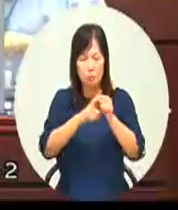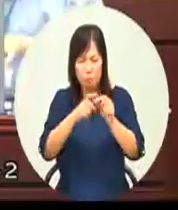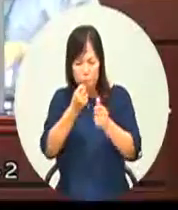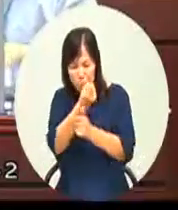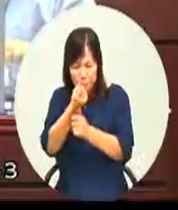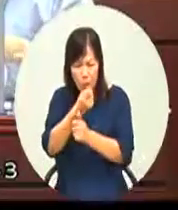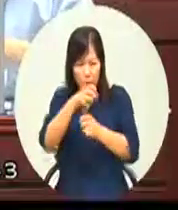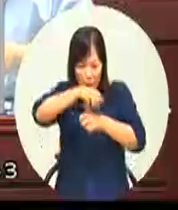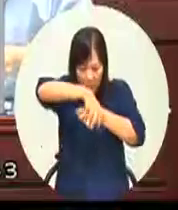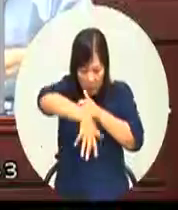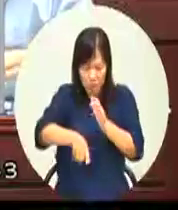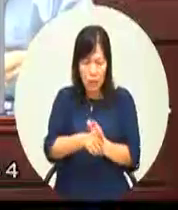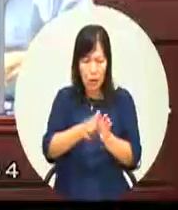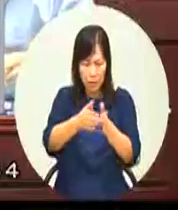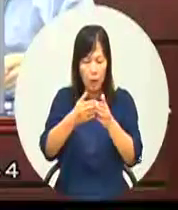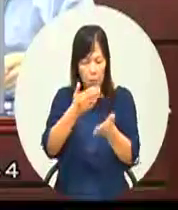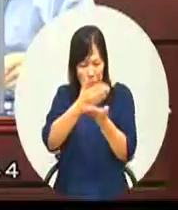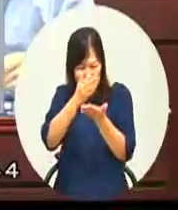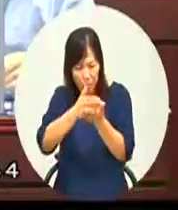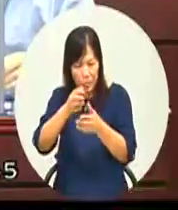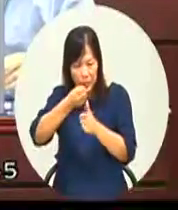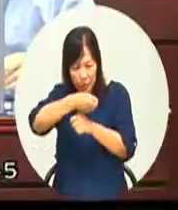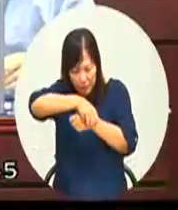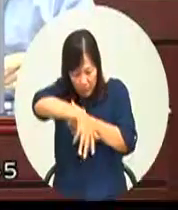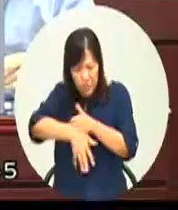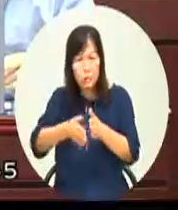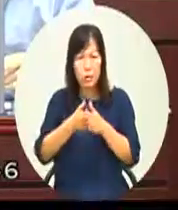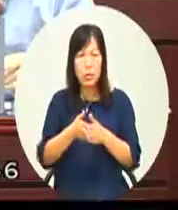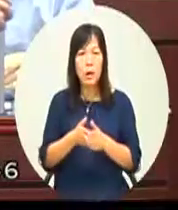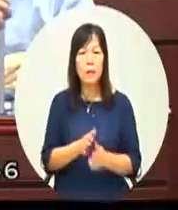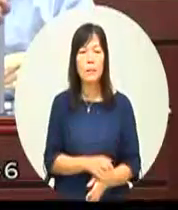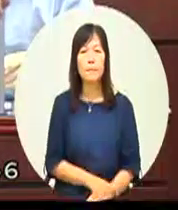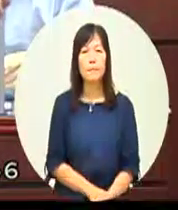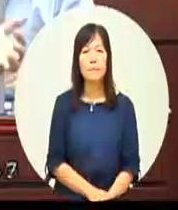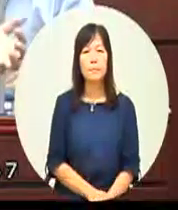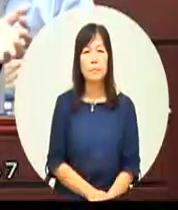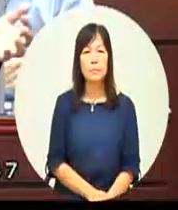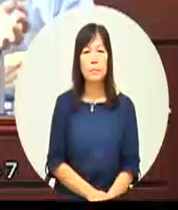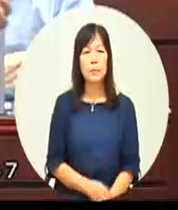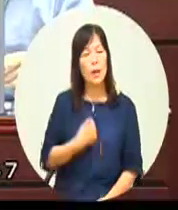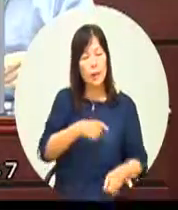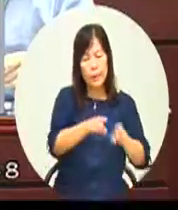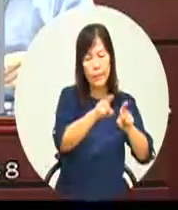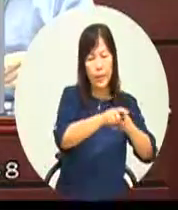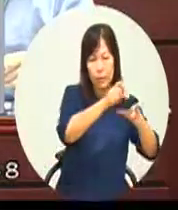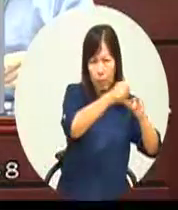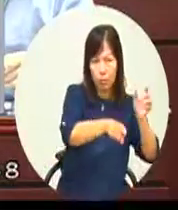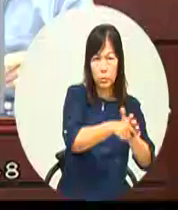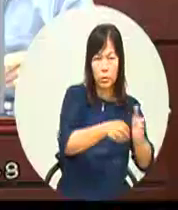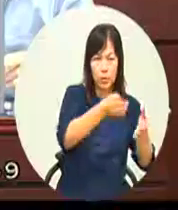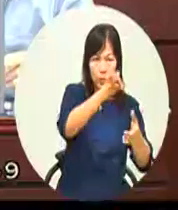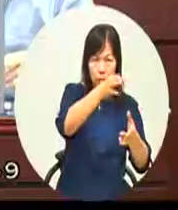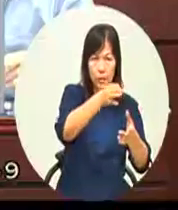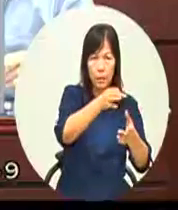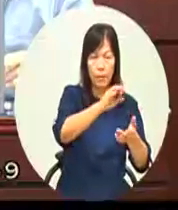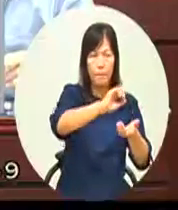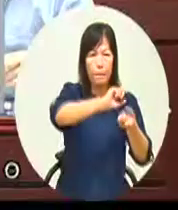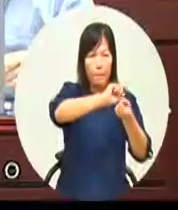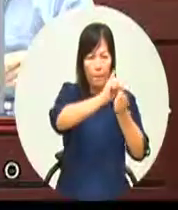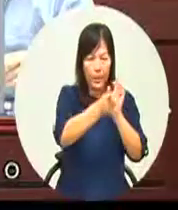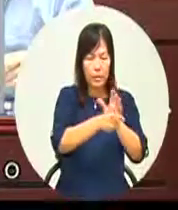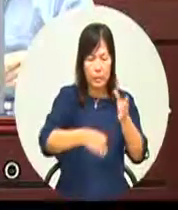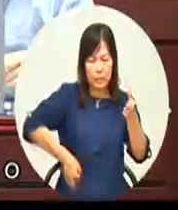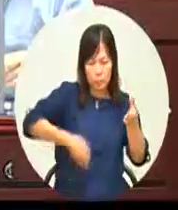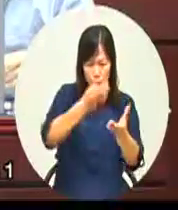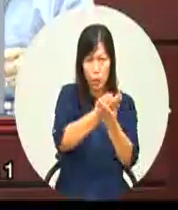及呢它需要有客服的系统，所以我们也认为民间的资金可以将它变成一个大的投资